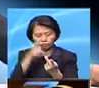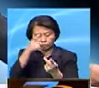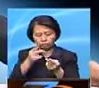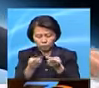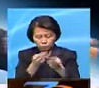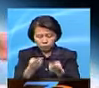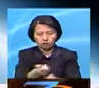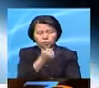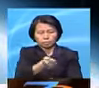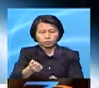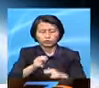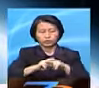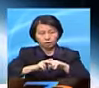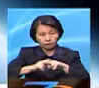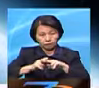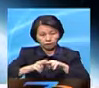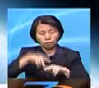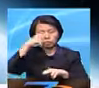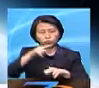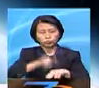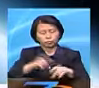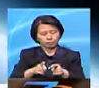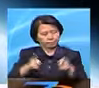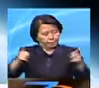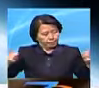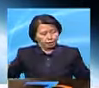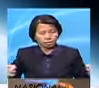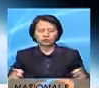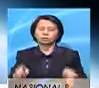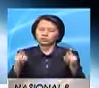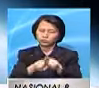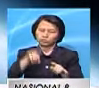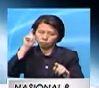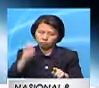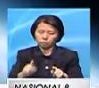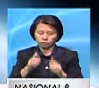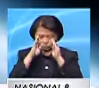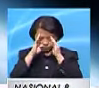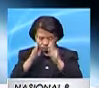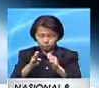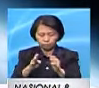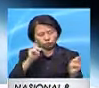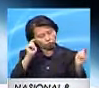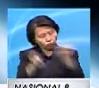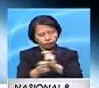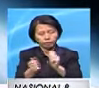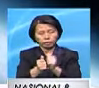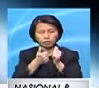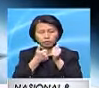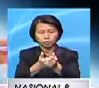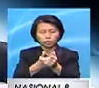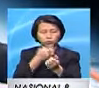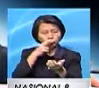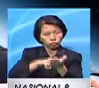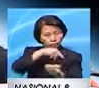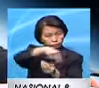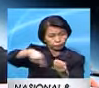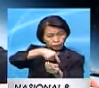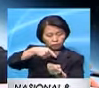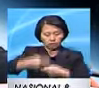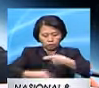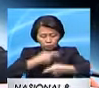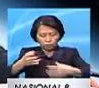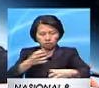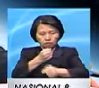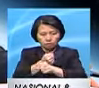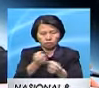pengurusan aset ktmb untuk jangka Masa panjang juga perlu diberi perhatian selain mematuhi pekeliling dan proses